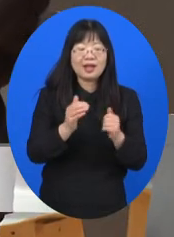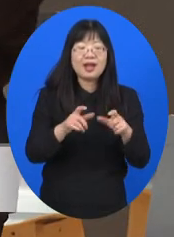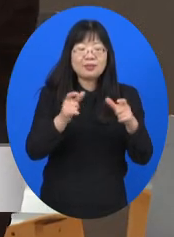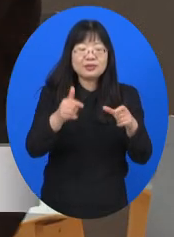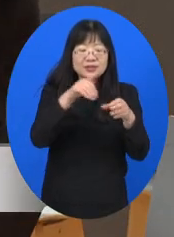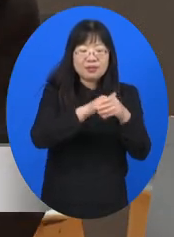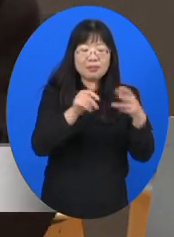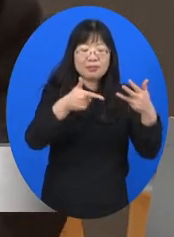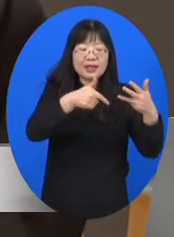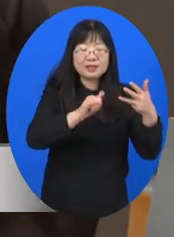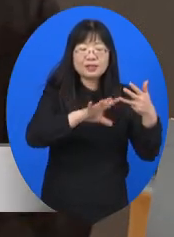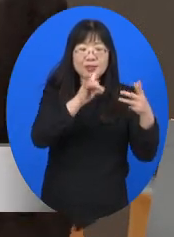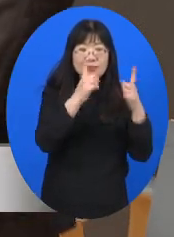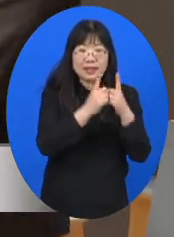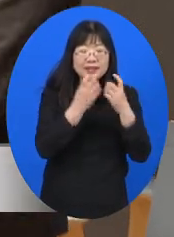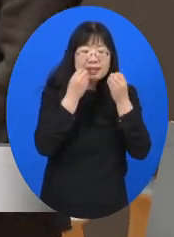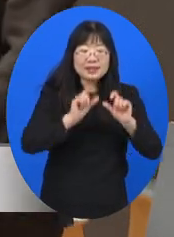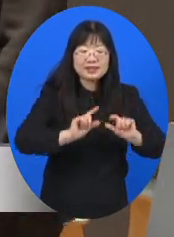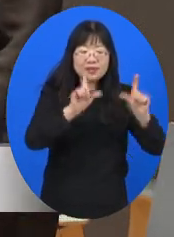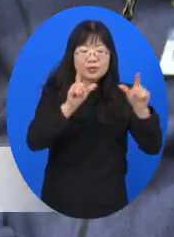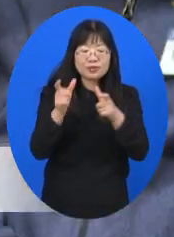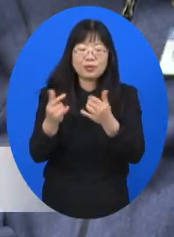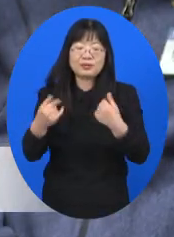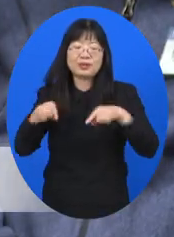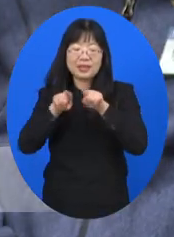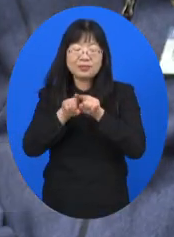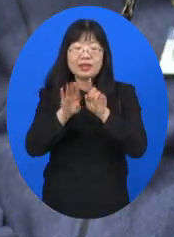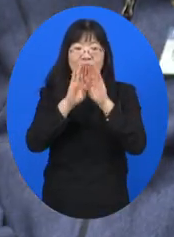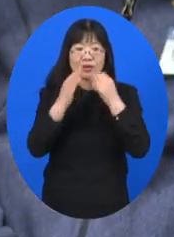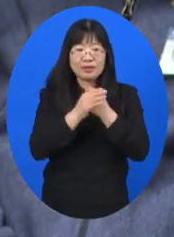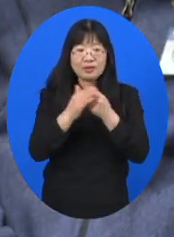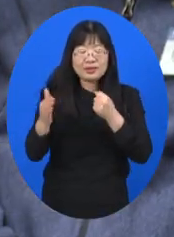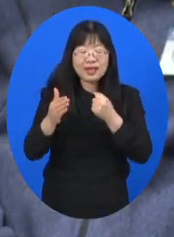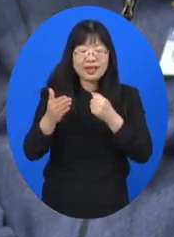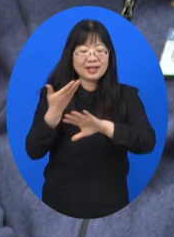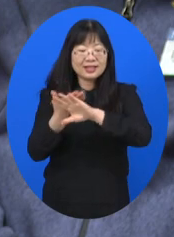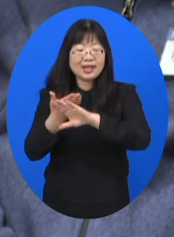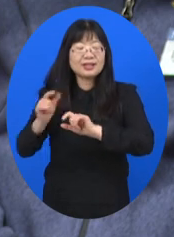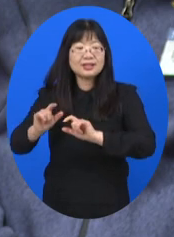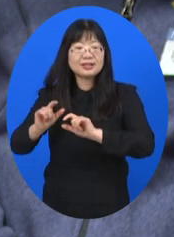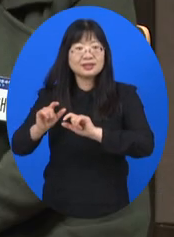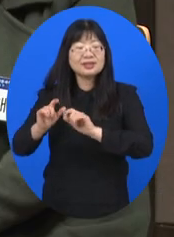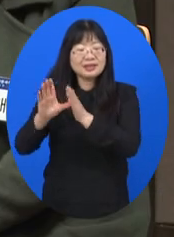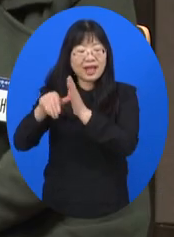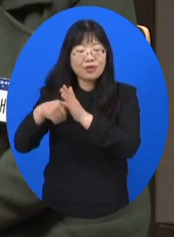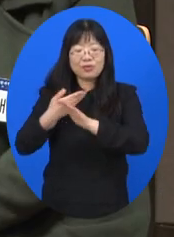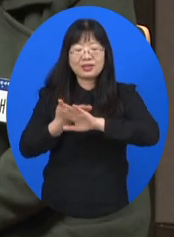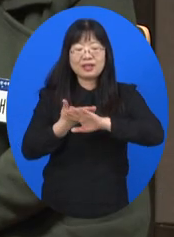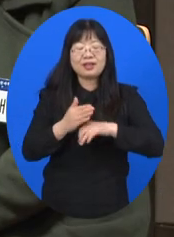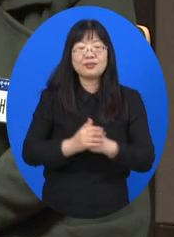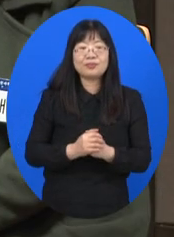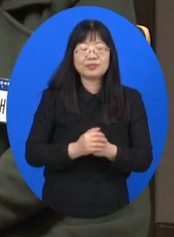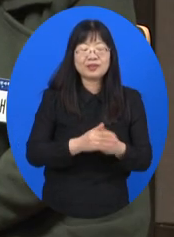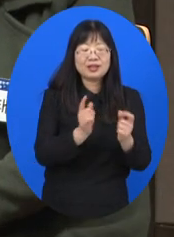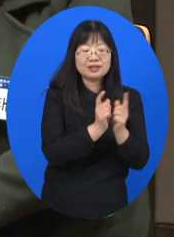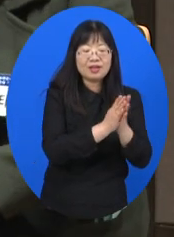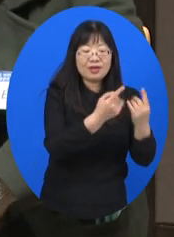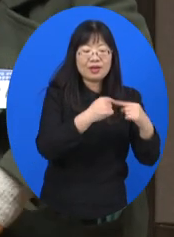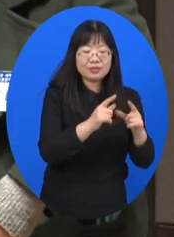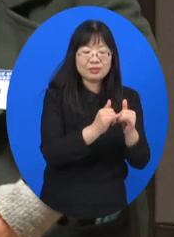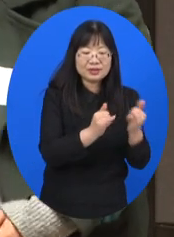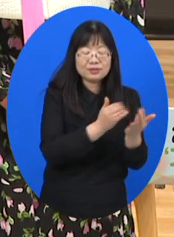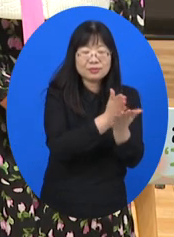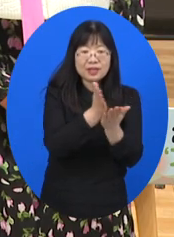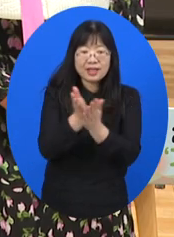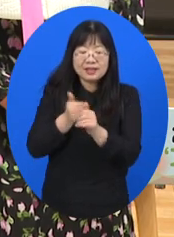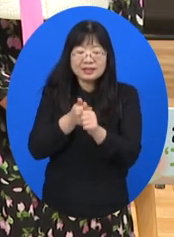신년은 도민과 함께 열었다는 점에서 여느 때와 좀 다른 출발입니다. 현장에 참석한 도민들이